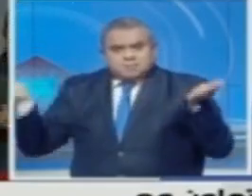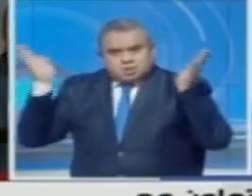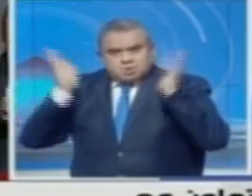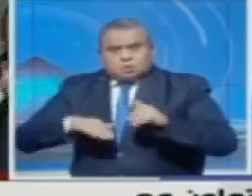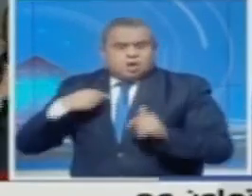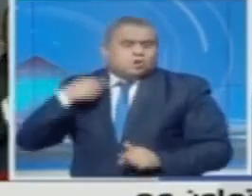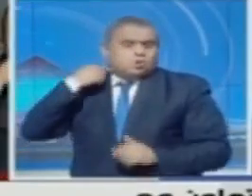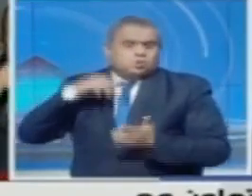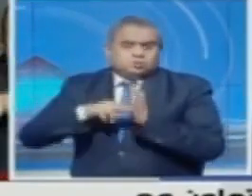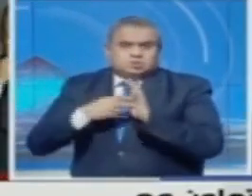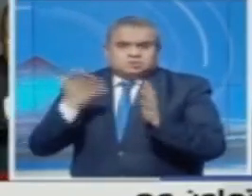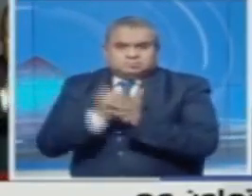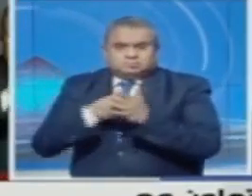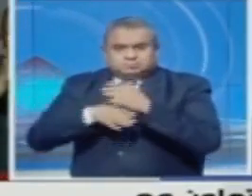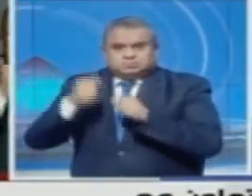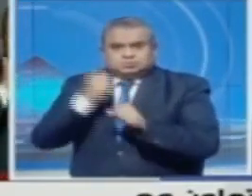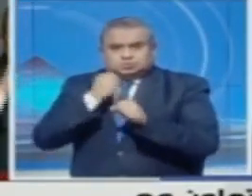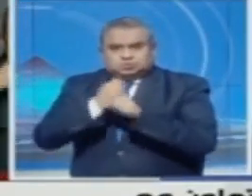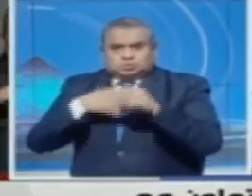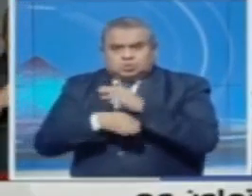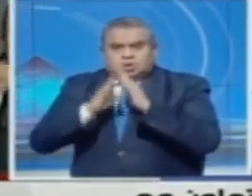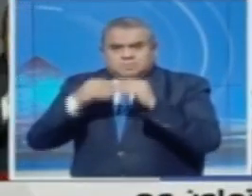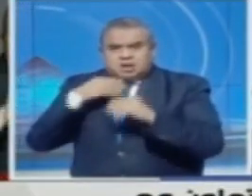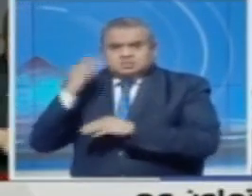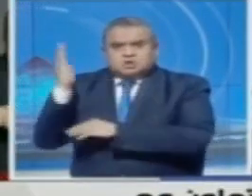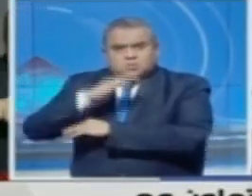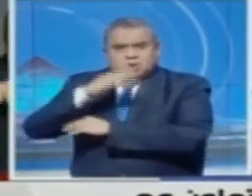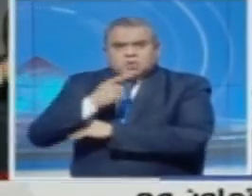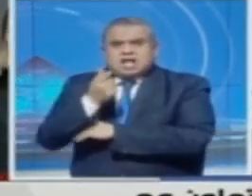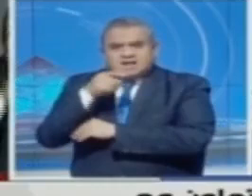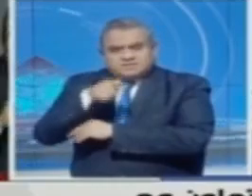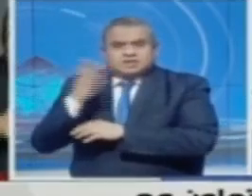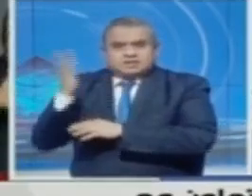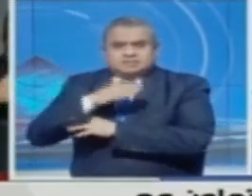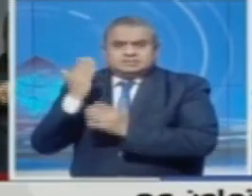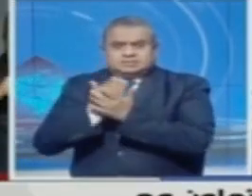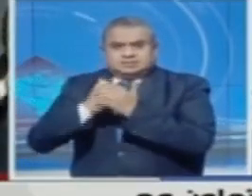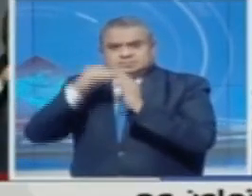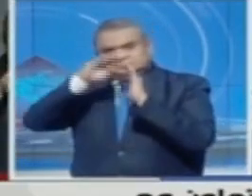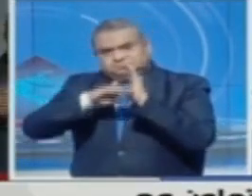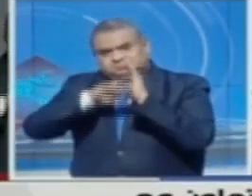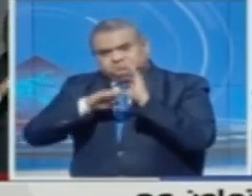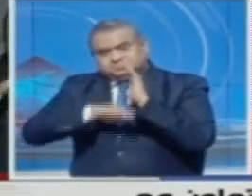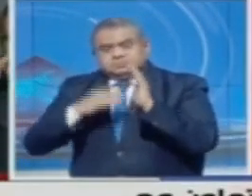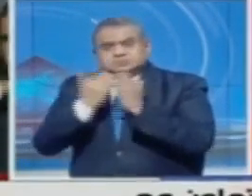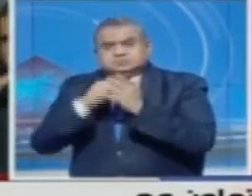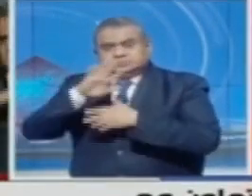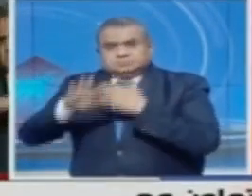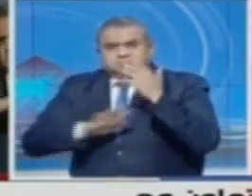مسار أو على المسارات التي تحققت فيها النجاحات المختلفة، وتراجعت